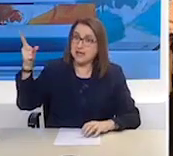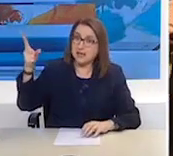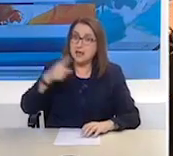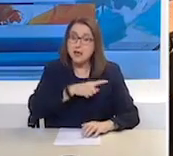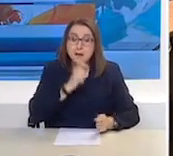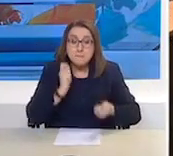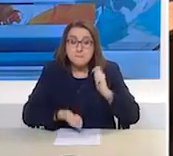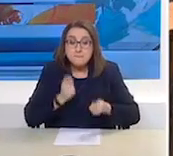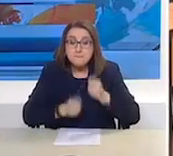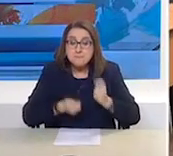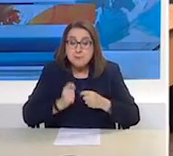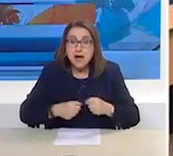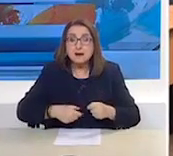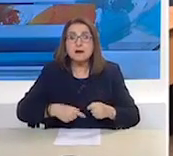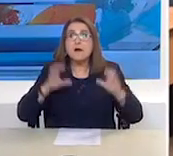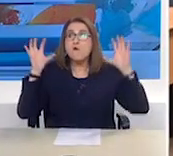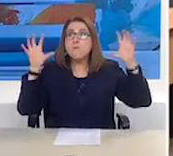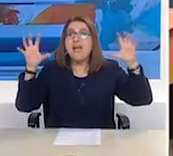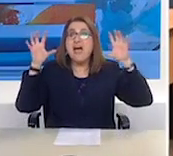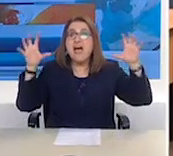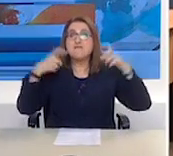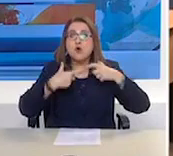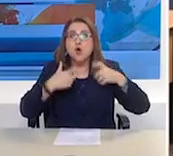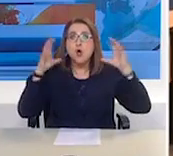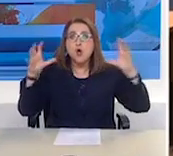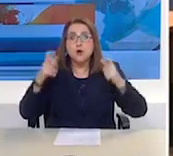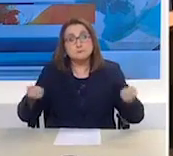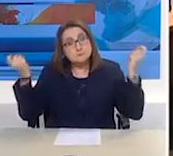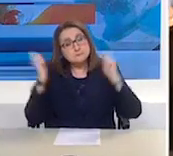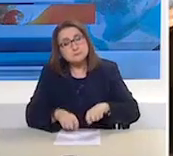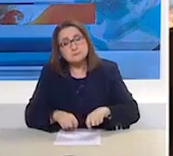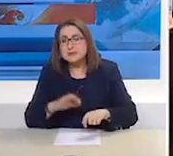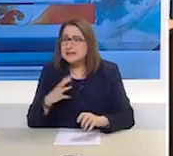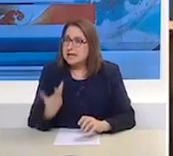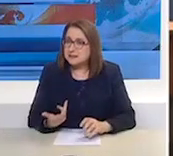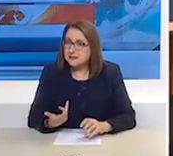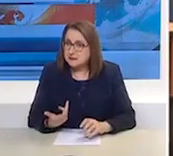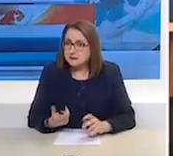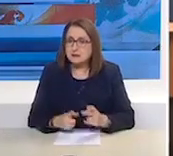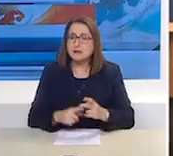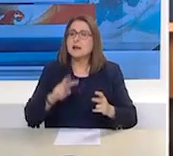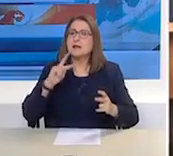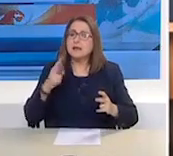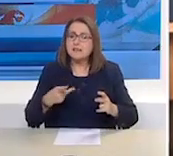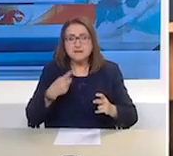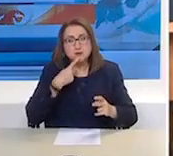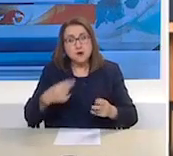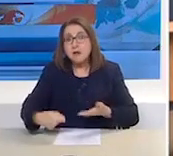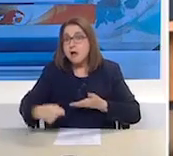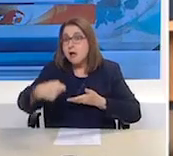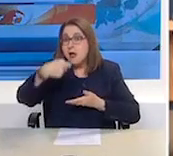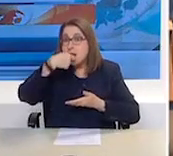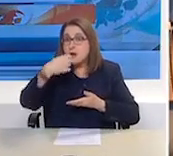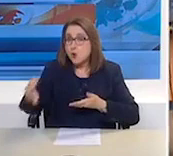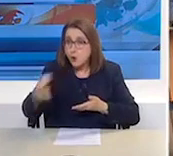Τελικά συμφωνεί όλη η Επιτροπή των Ειδικών με την άποψη μέλους της που υποστηρίζει και δηλώνει επίσημα ότι δεν κολλάει ο κορονοϊός από τη Θεία Κοινωνία?